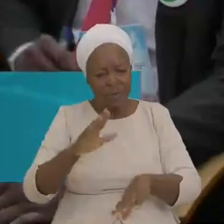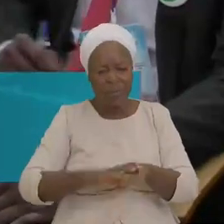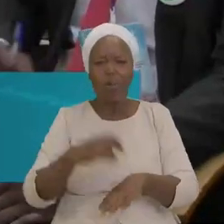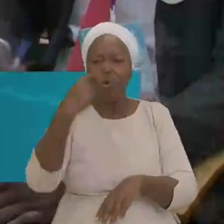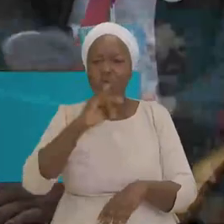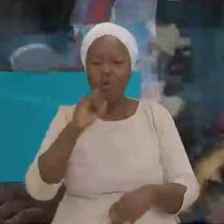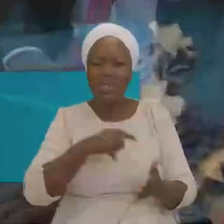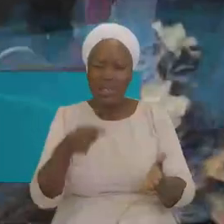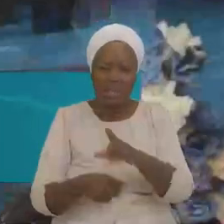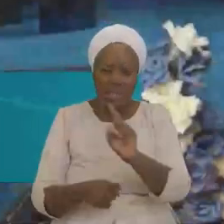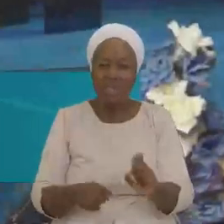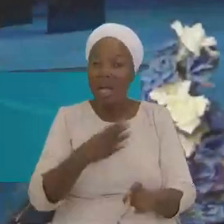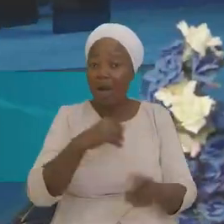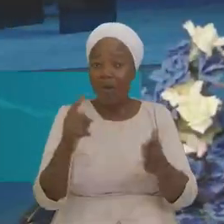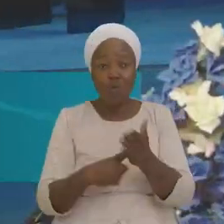celui-ci?